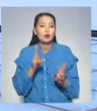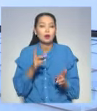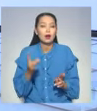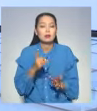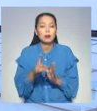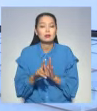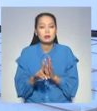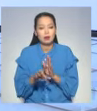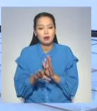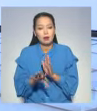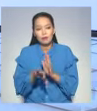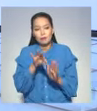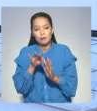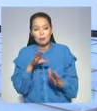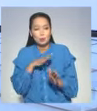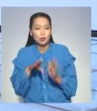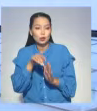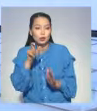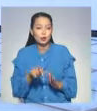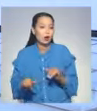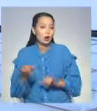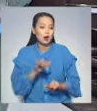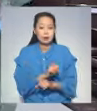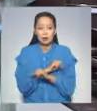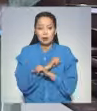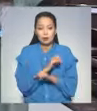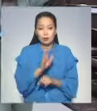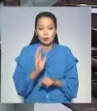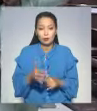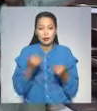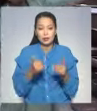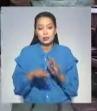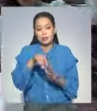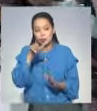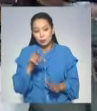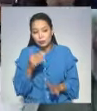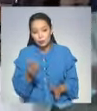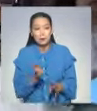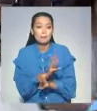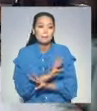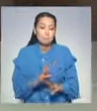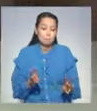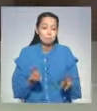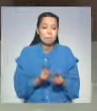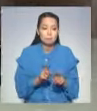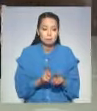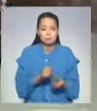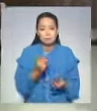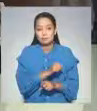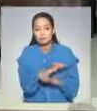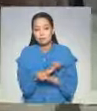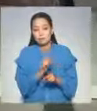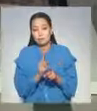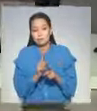қайда тынығады? Ақбота Базарбай жоспарларын сұрады. Бүгін депутаттарда, министрлерде мәз. Демалысқа қатты